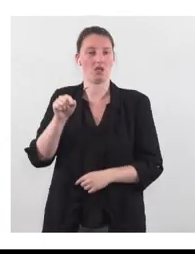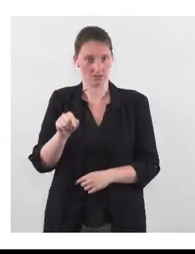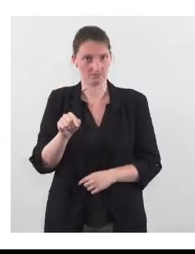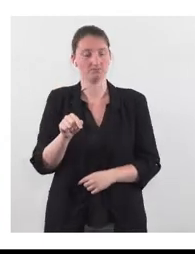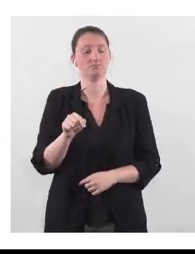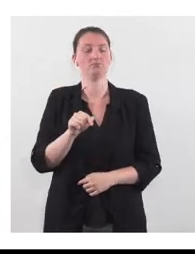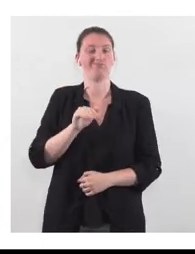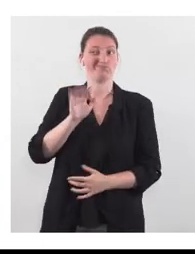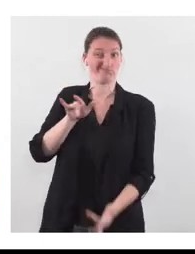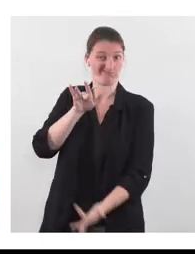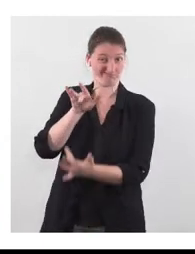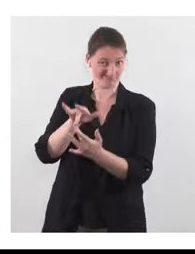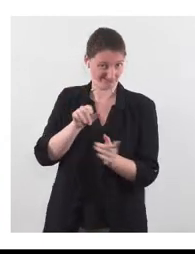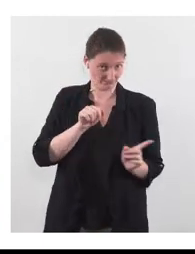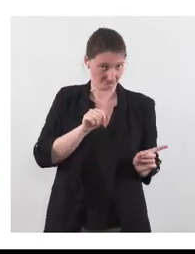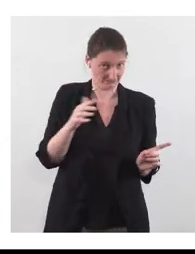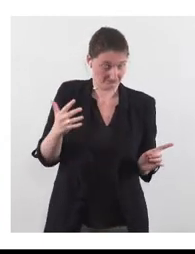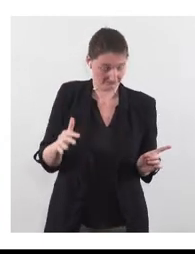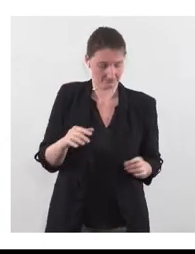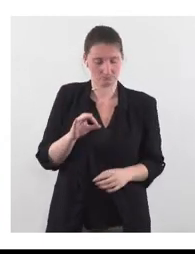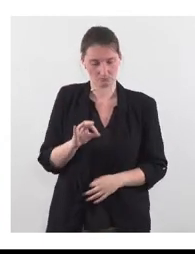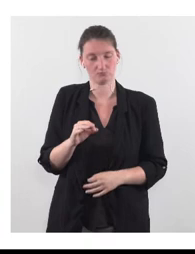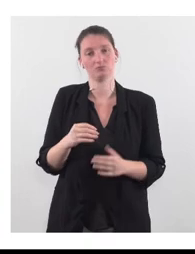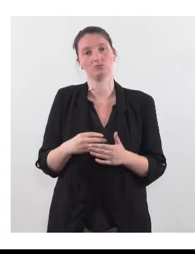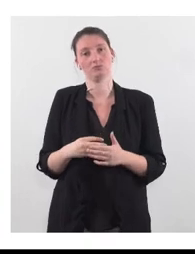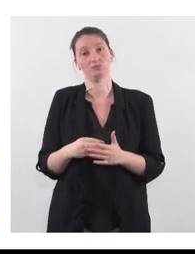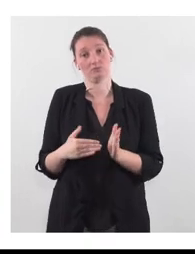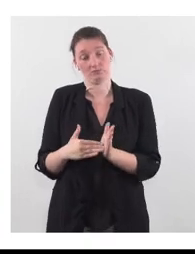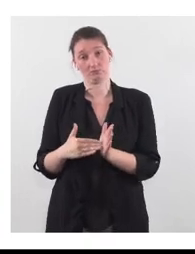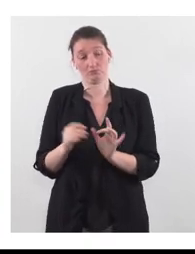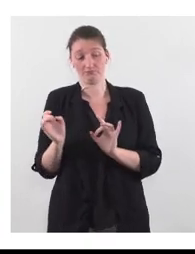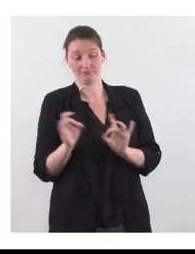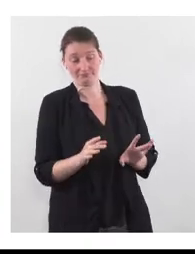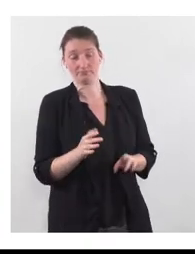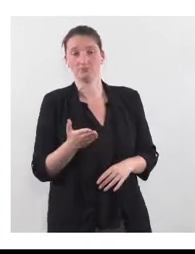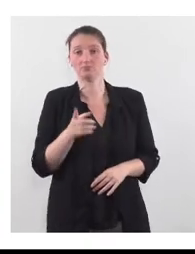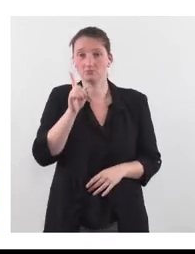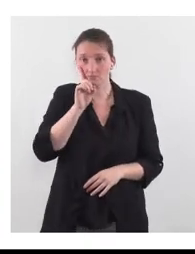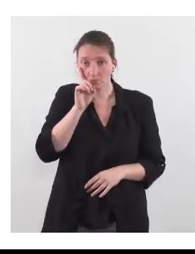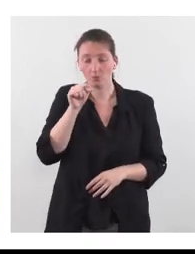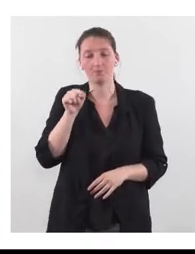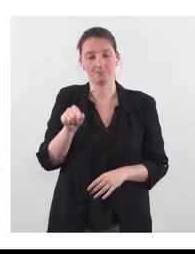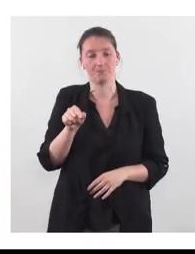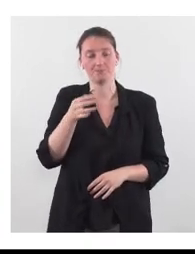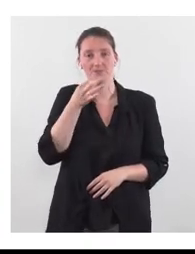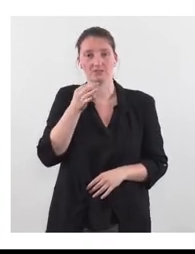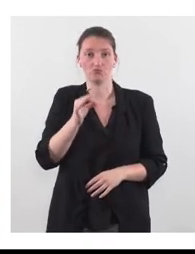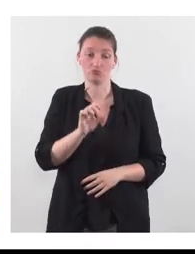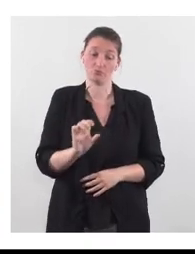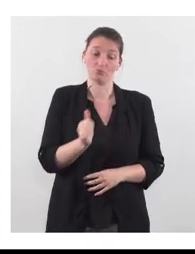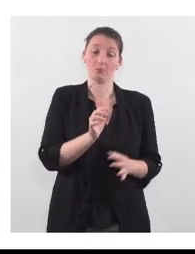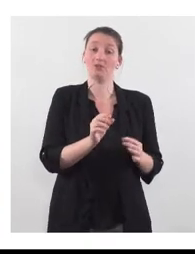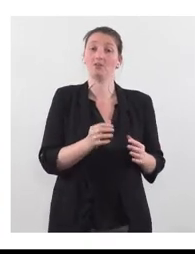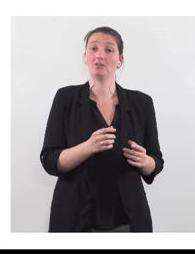approchée et cela a été également refusé puisqu'ils ont reconnu que la première cour